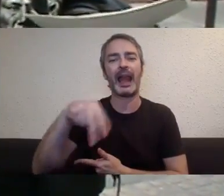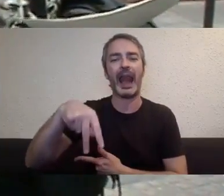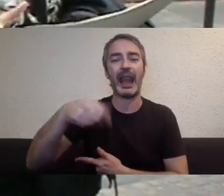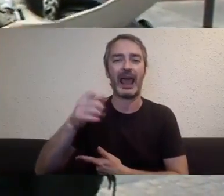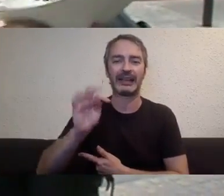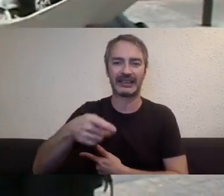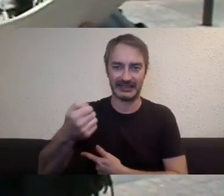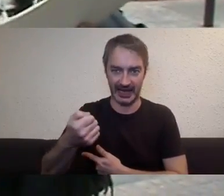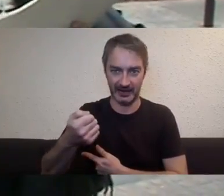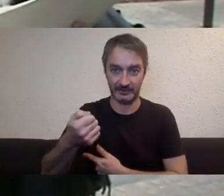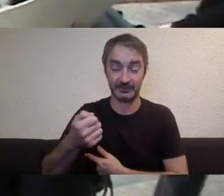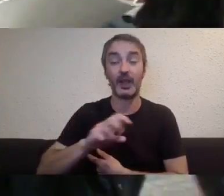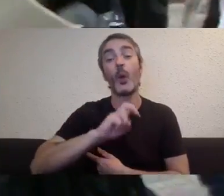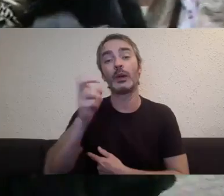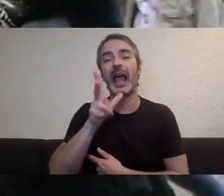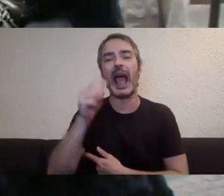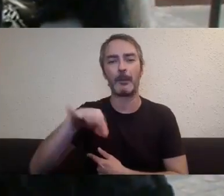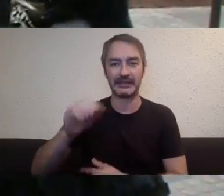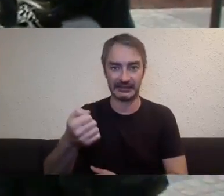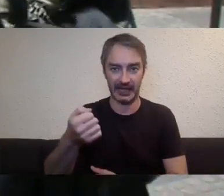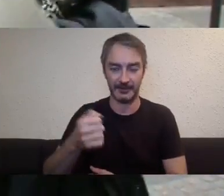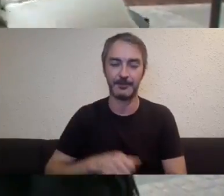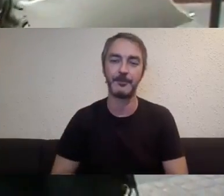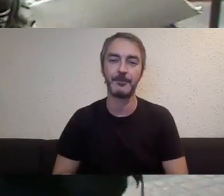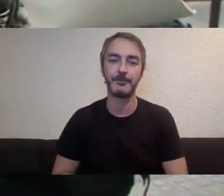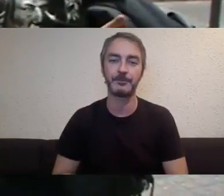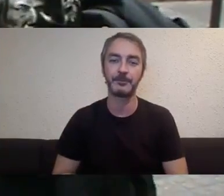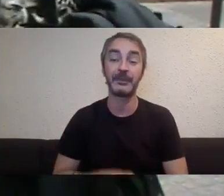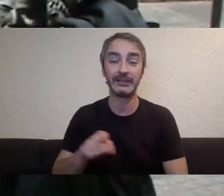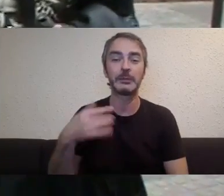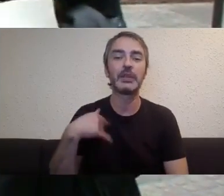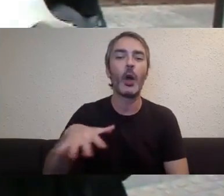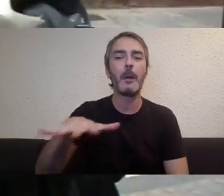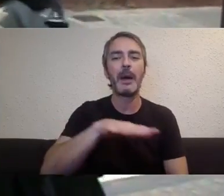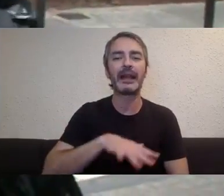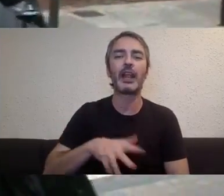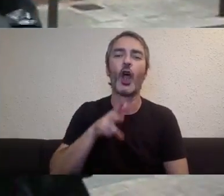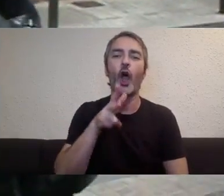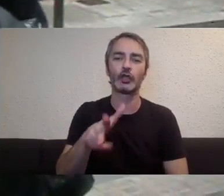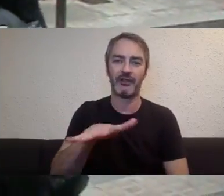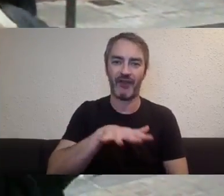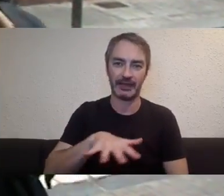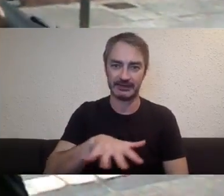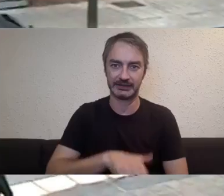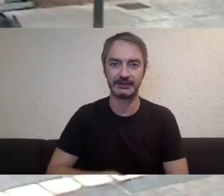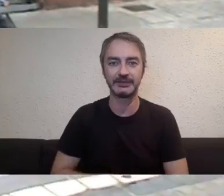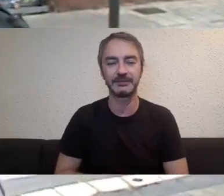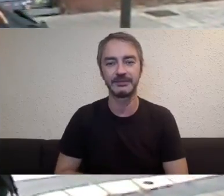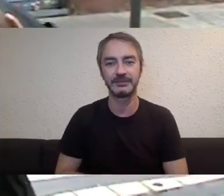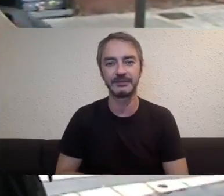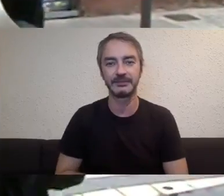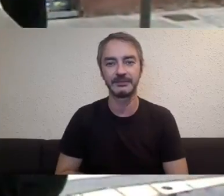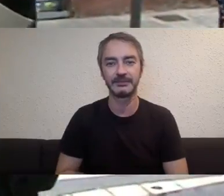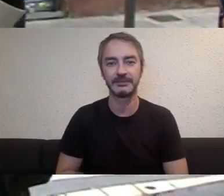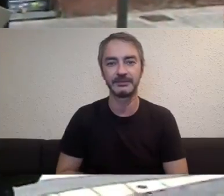és l'AMSA, que està a Hostafrancs, però diguem que... Jan, hi ha alguna cosa així de